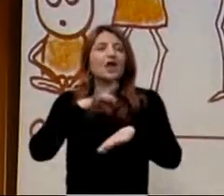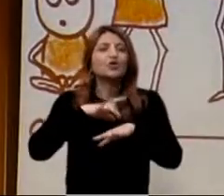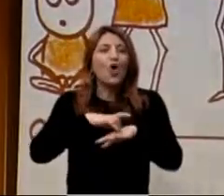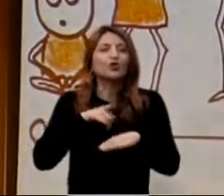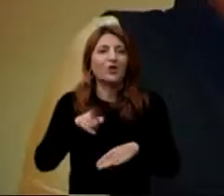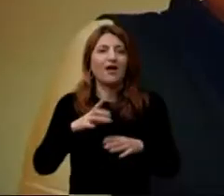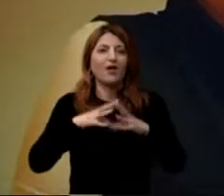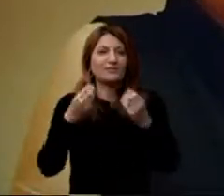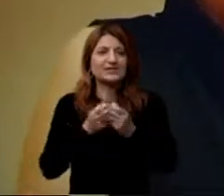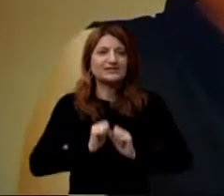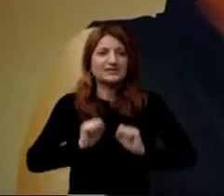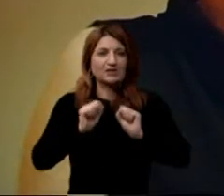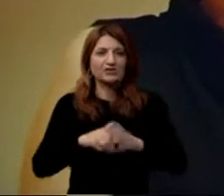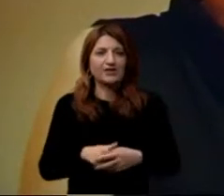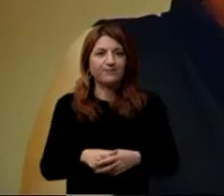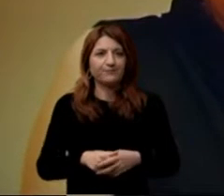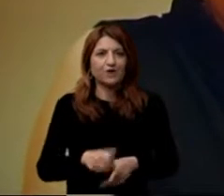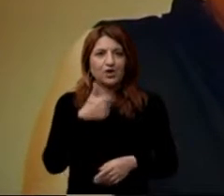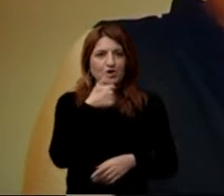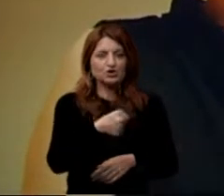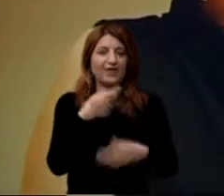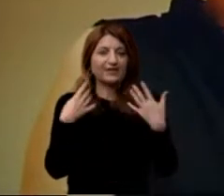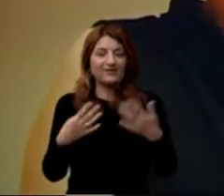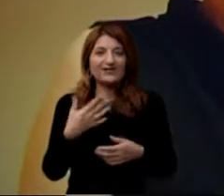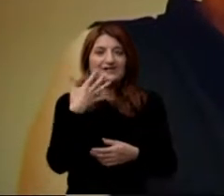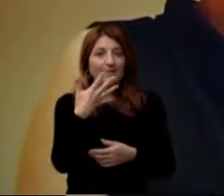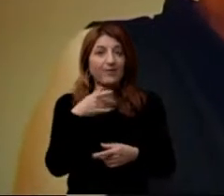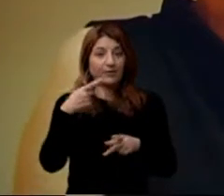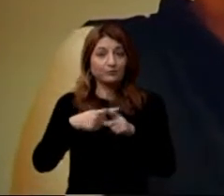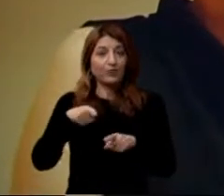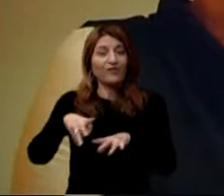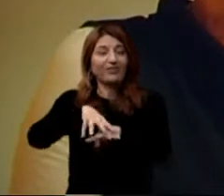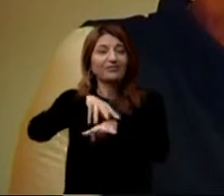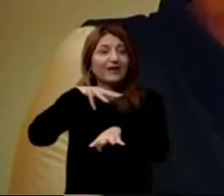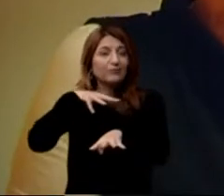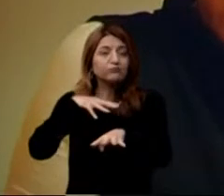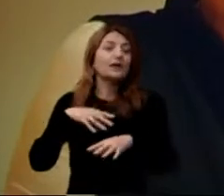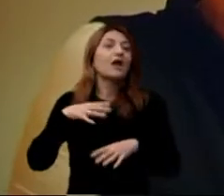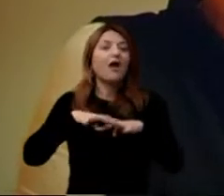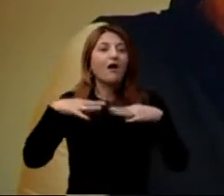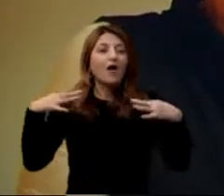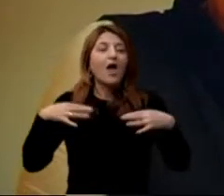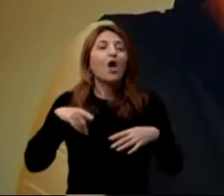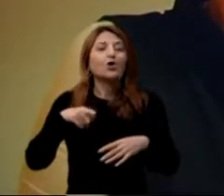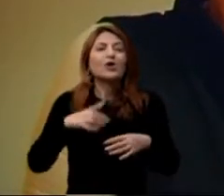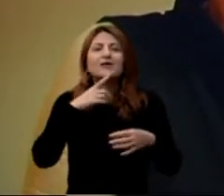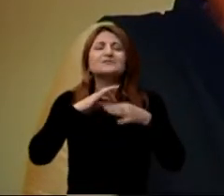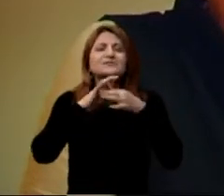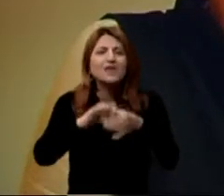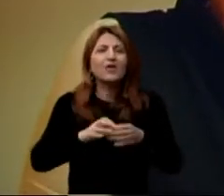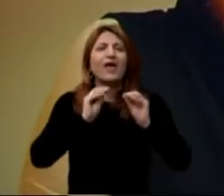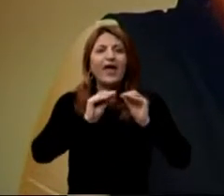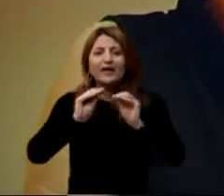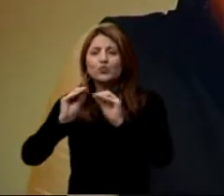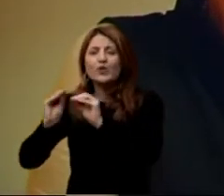primarne zaštite. 195. gerontološka tribina je odraz kontinuirane